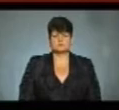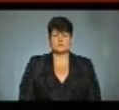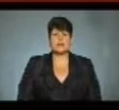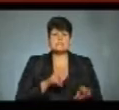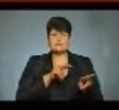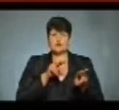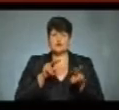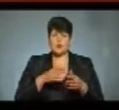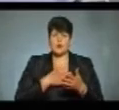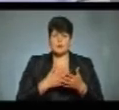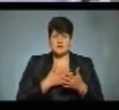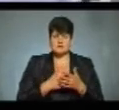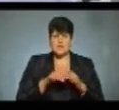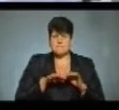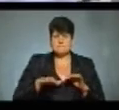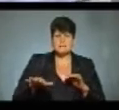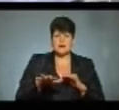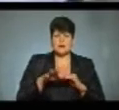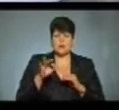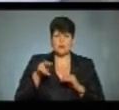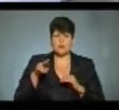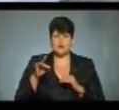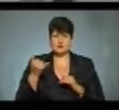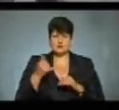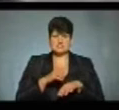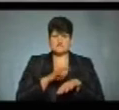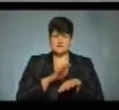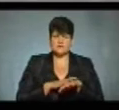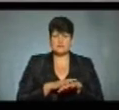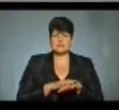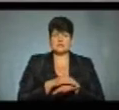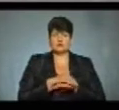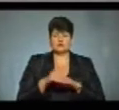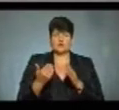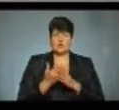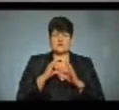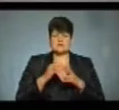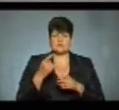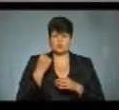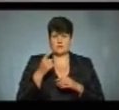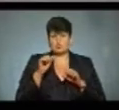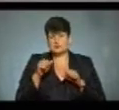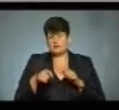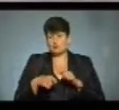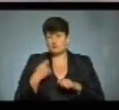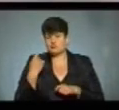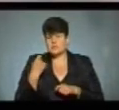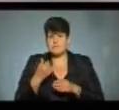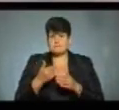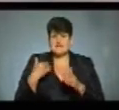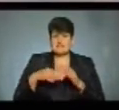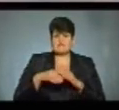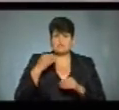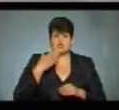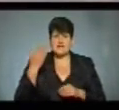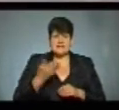Спостерігачі громадянської мережі «Опора» сьогодні зафіксували в Тернополі на вулиці Новий Світ-1 можливе порушення передвиборчої агітації.